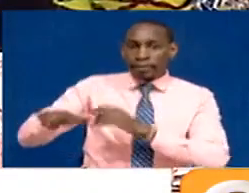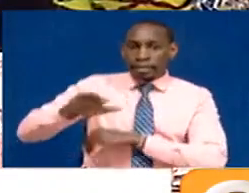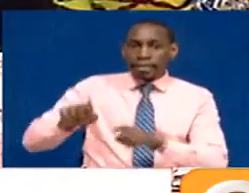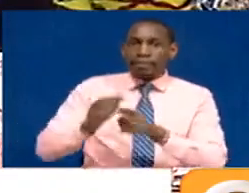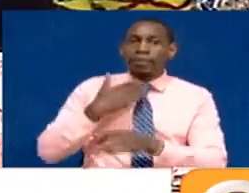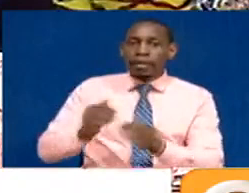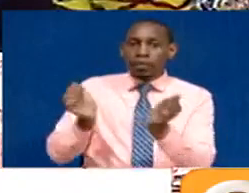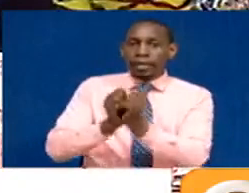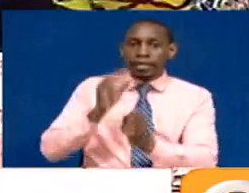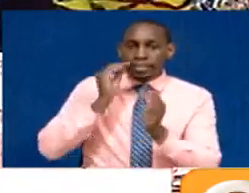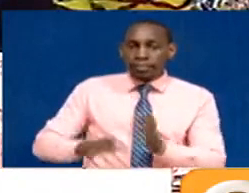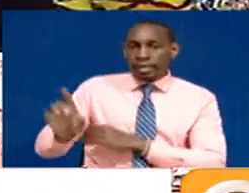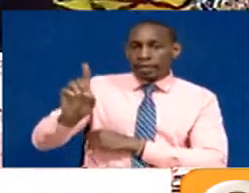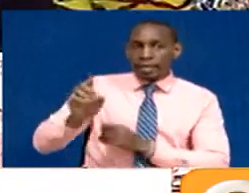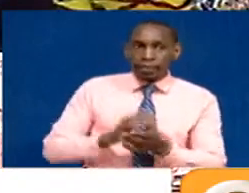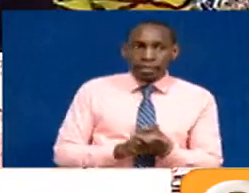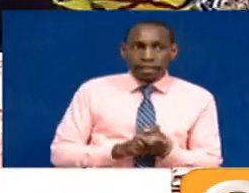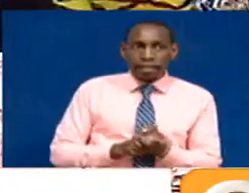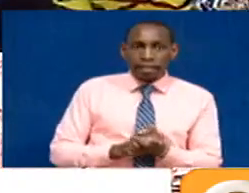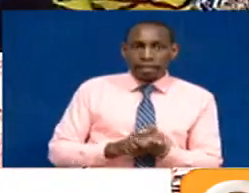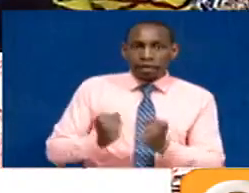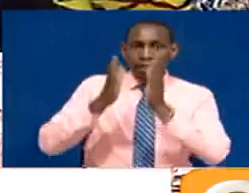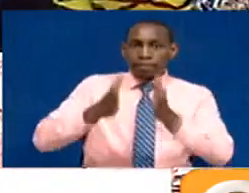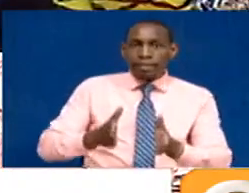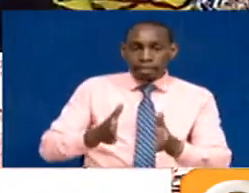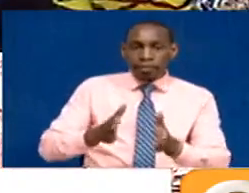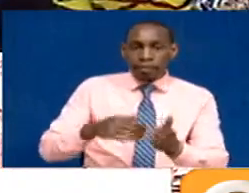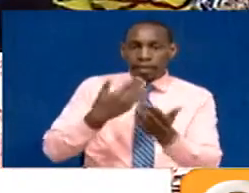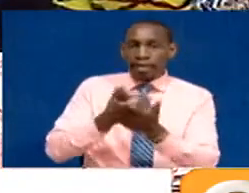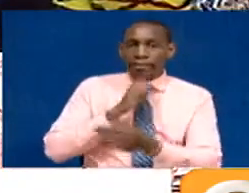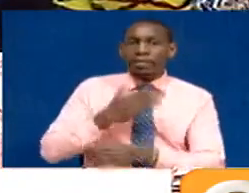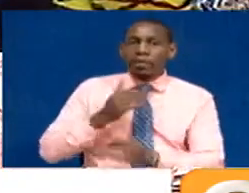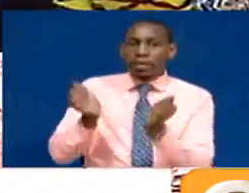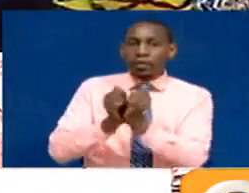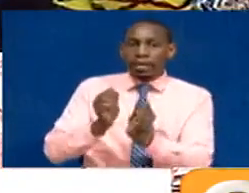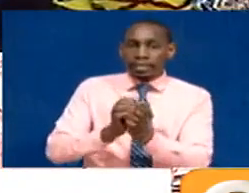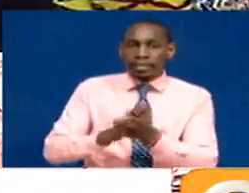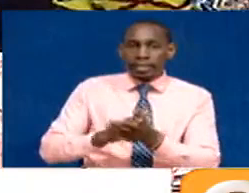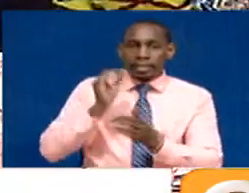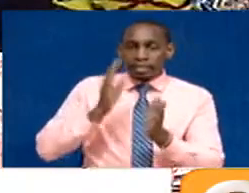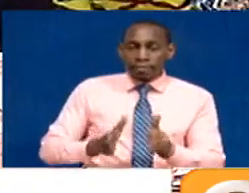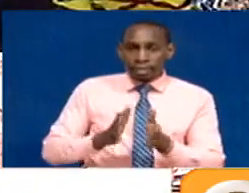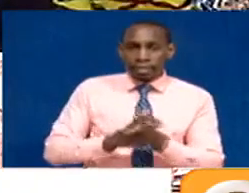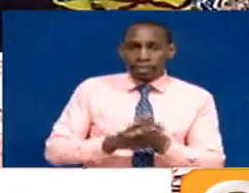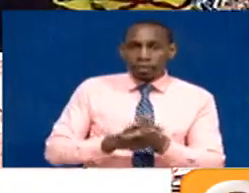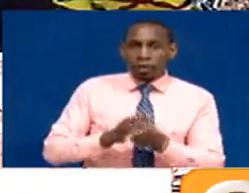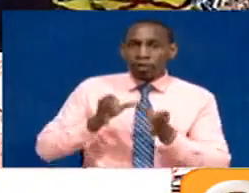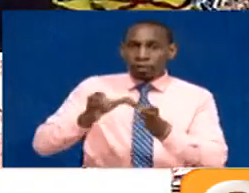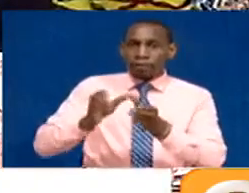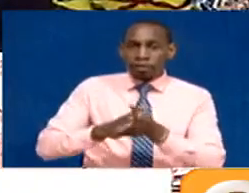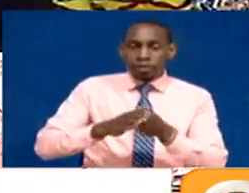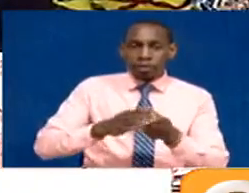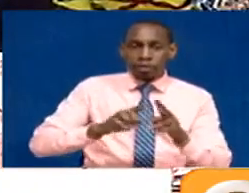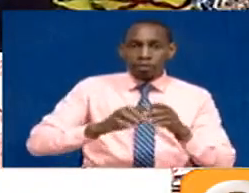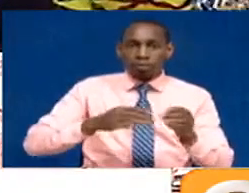la kumkamata Spika wa Nairobi Benson Mutura. Maafisa hao waliokuwa wamewasili kumkamata kwa kosa la wizi wa mali ya umma walilazimika